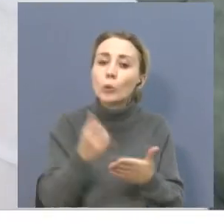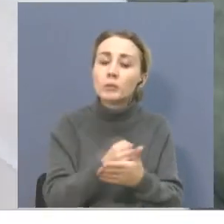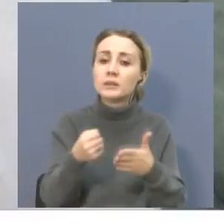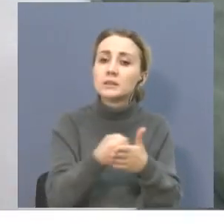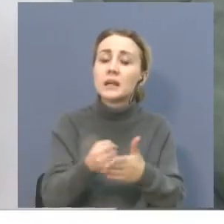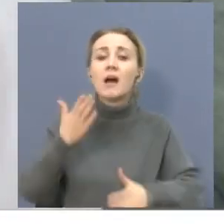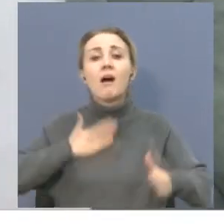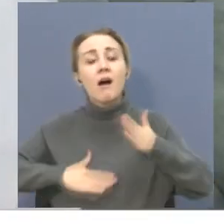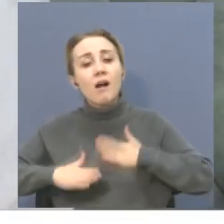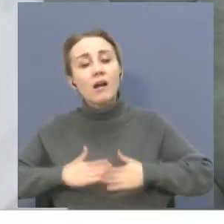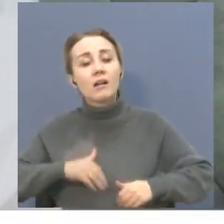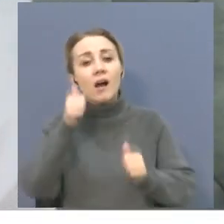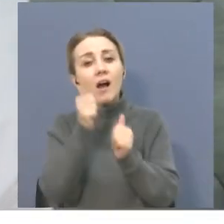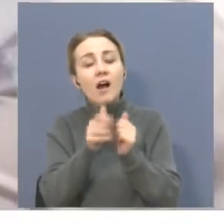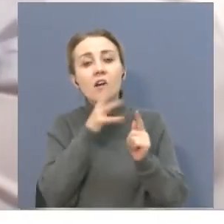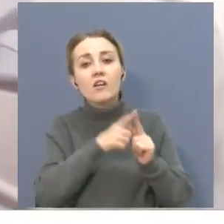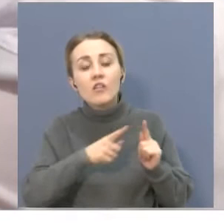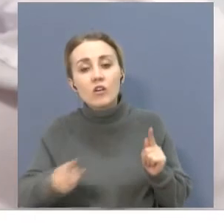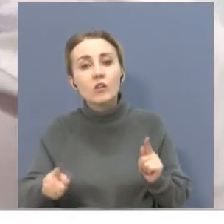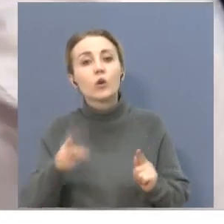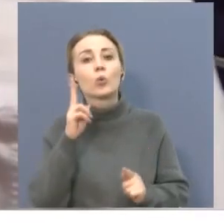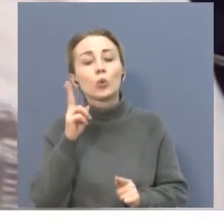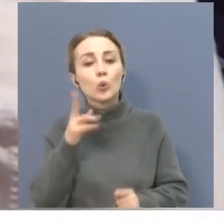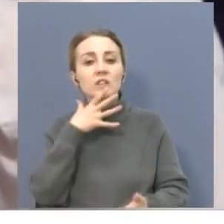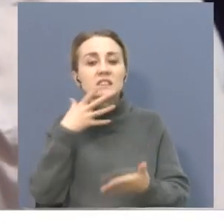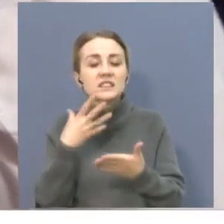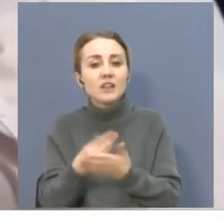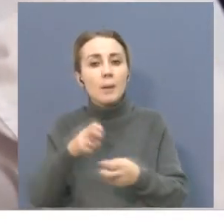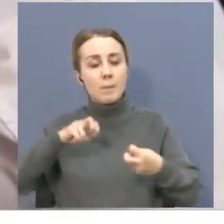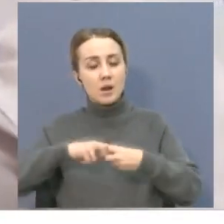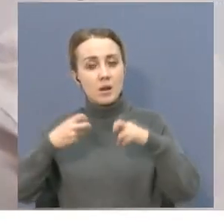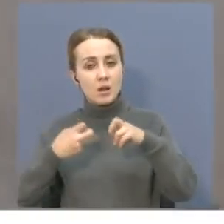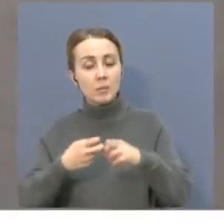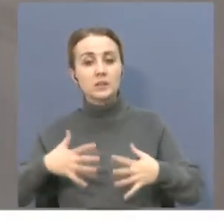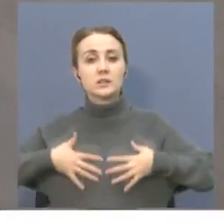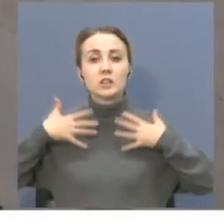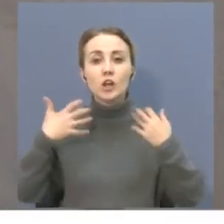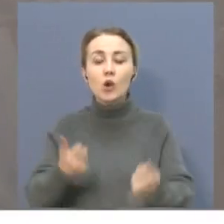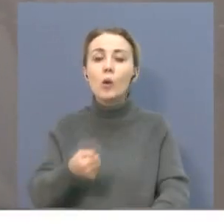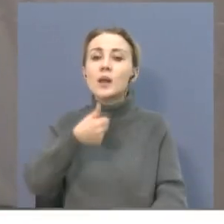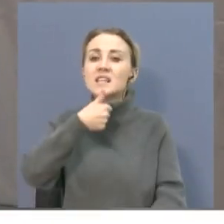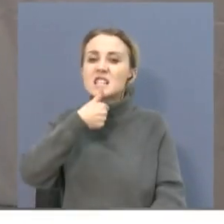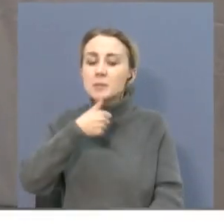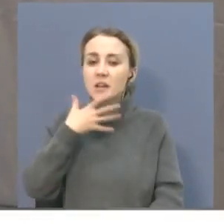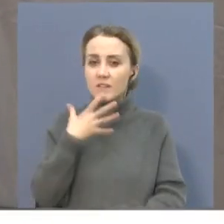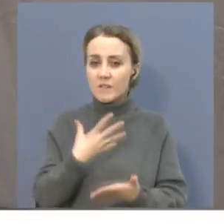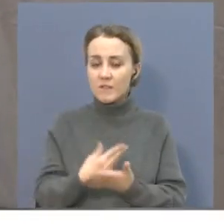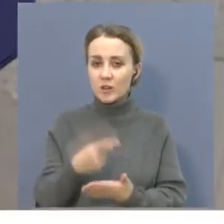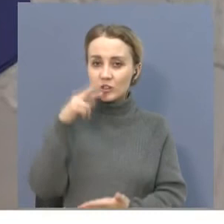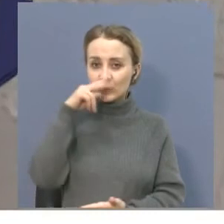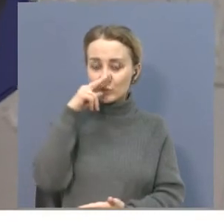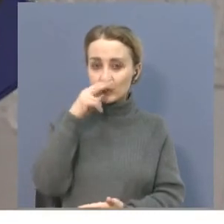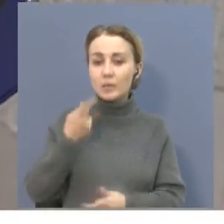арнайы дайындаған сыйлығын да табыстады. Түйін: қайырымдылық, қайырлы іс, жас балғын кәсіпкердің осында егі